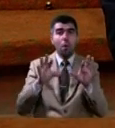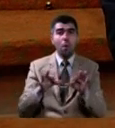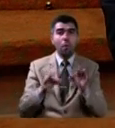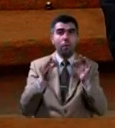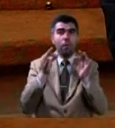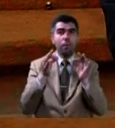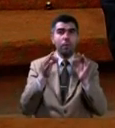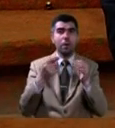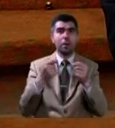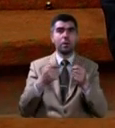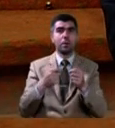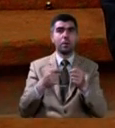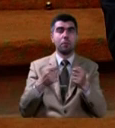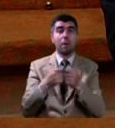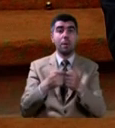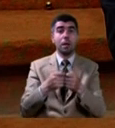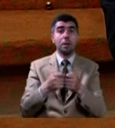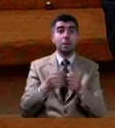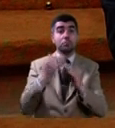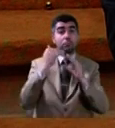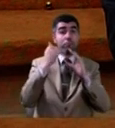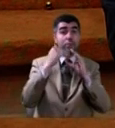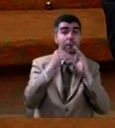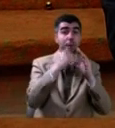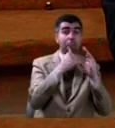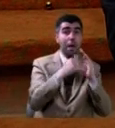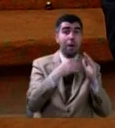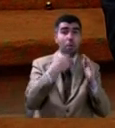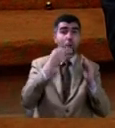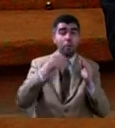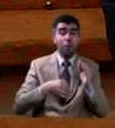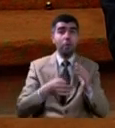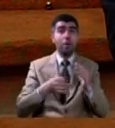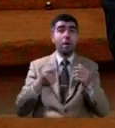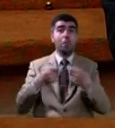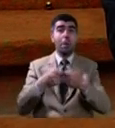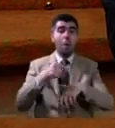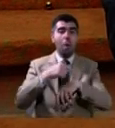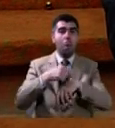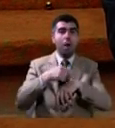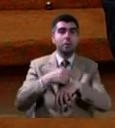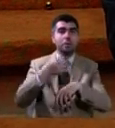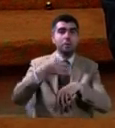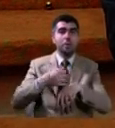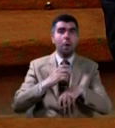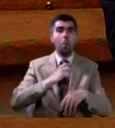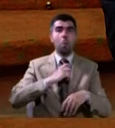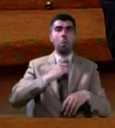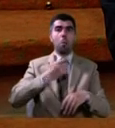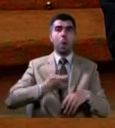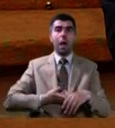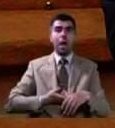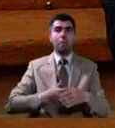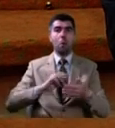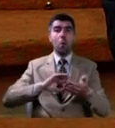بأنه ينبغي أن يكون التبليغ بسعي من المدعي أو المحامي عن طريق السهري